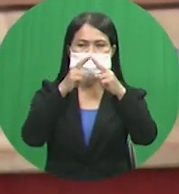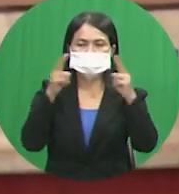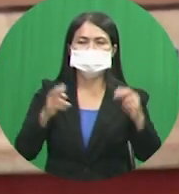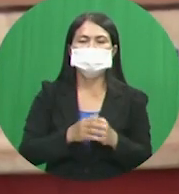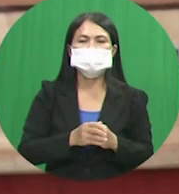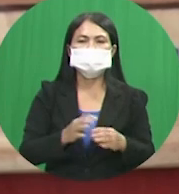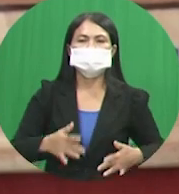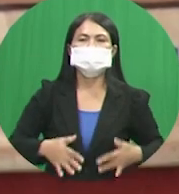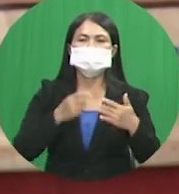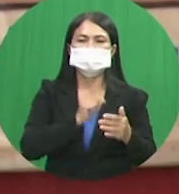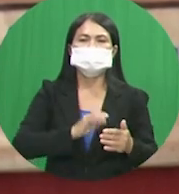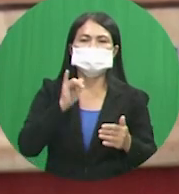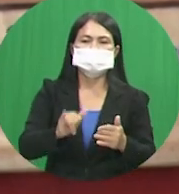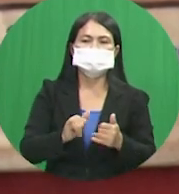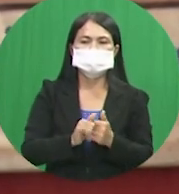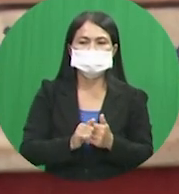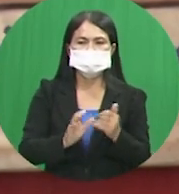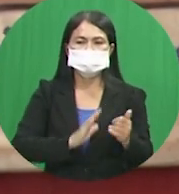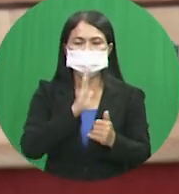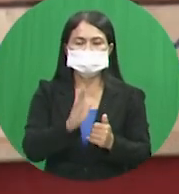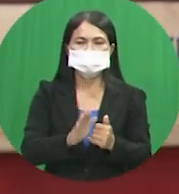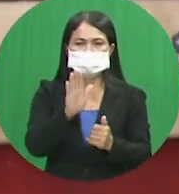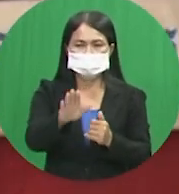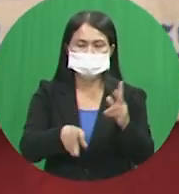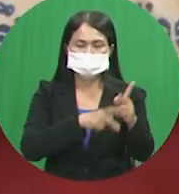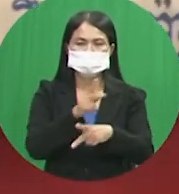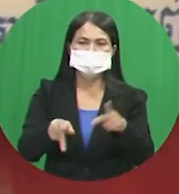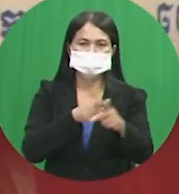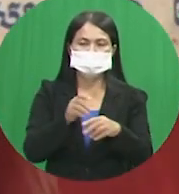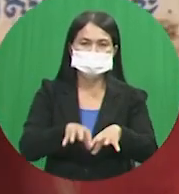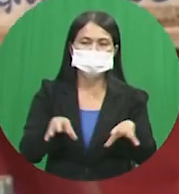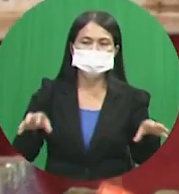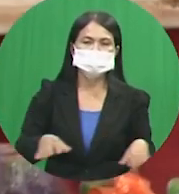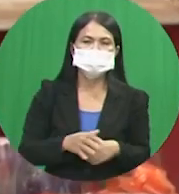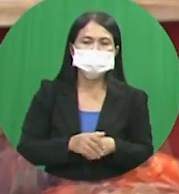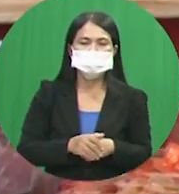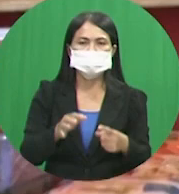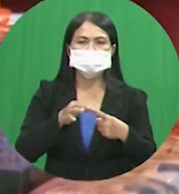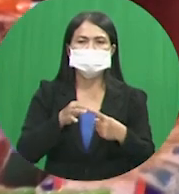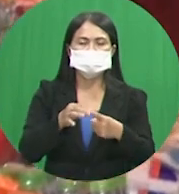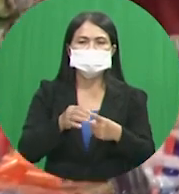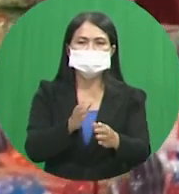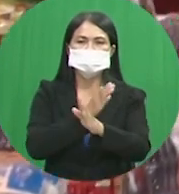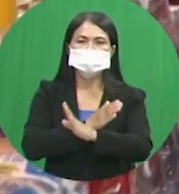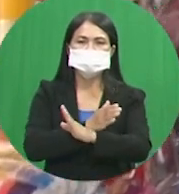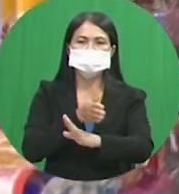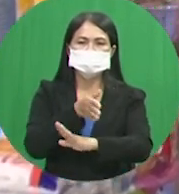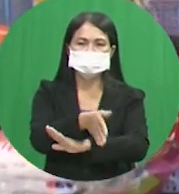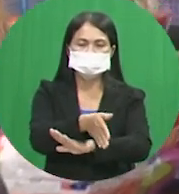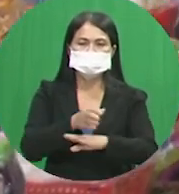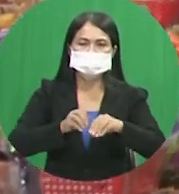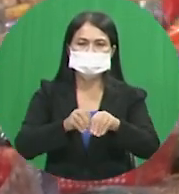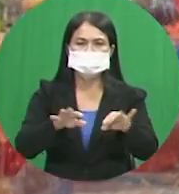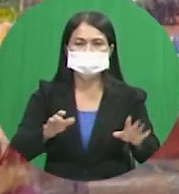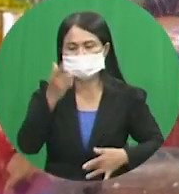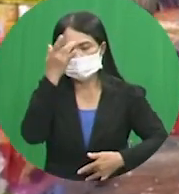จมพูชีวพิบรุ่นหนึ่งหนึ่งสกมาลพิบอรบประชีพรอดนมุลแทนปีเสะการตบสกัดในการฉลองฤกษ์เร